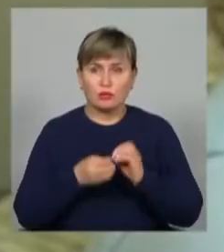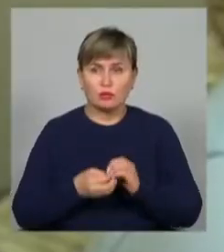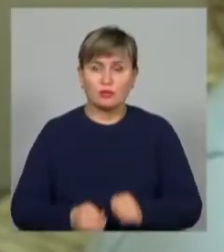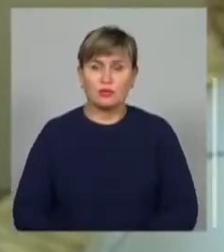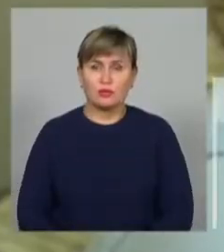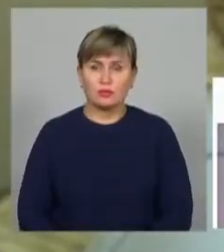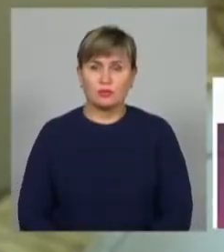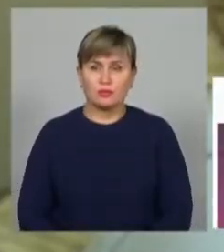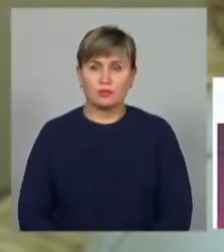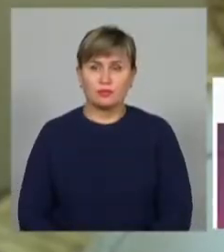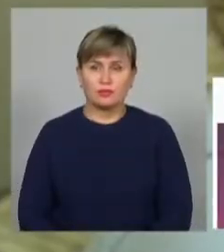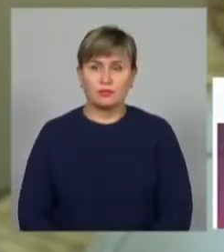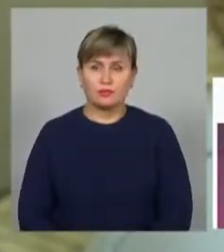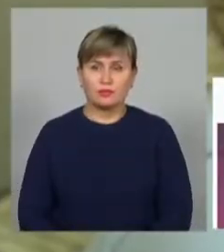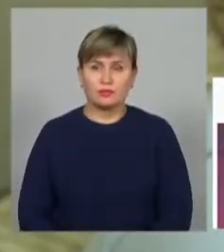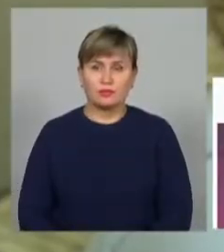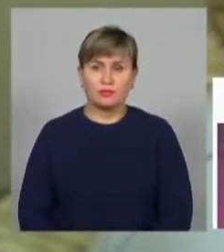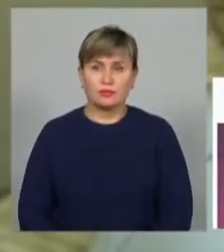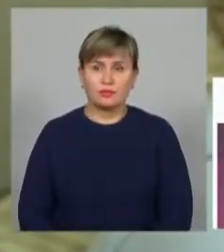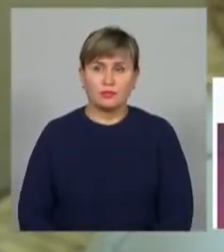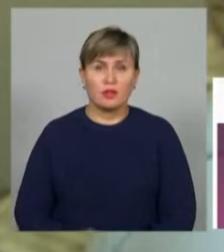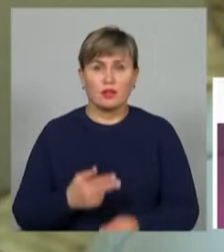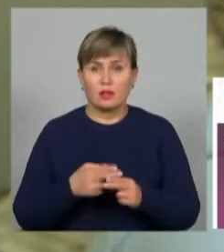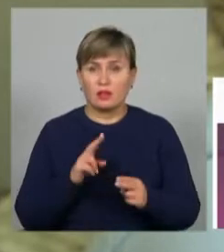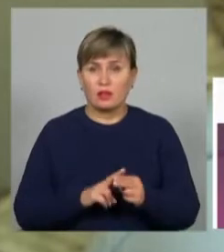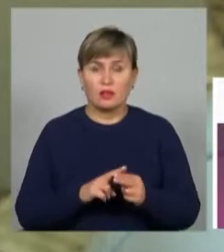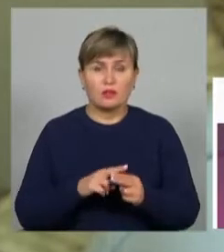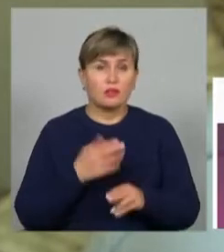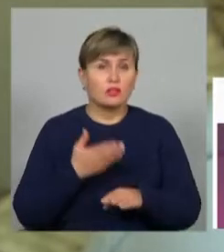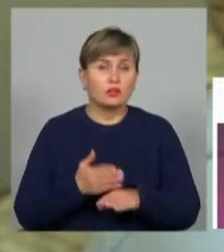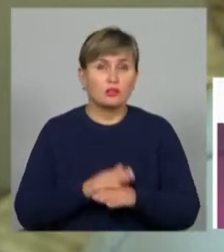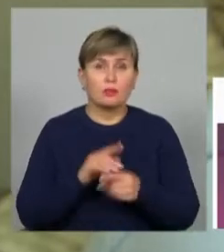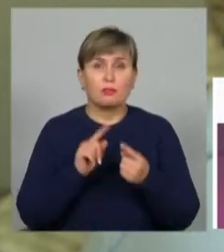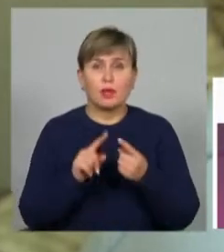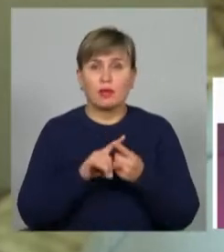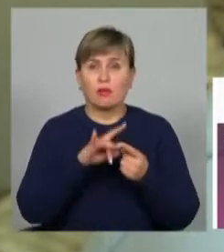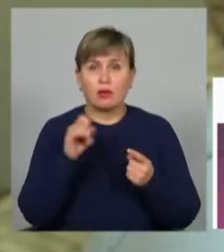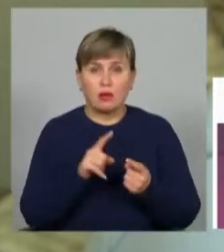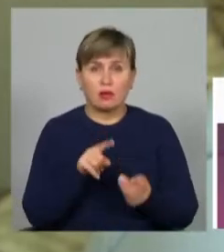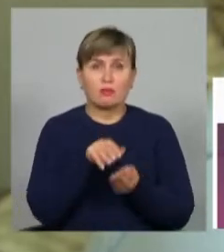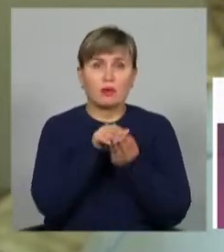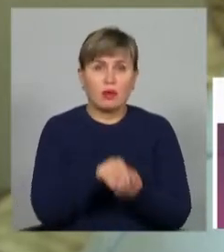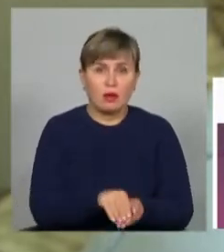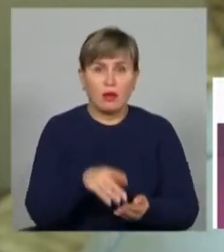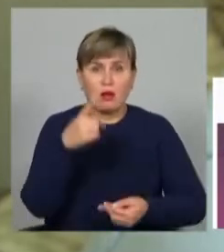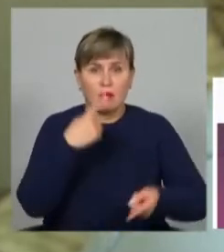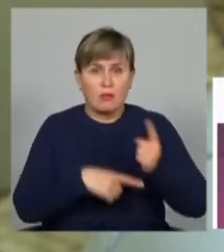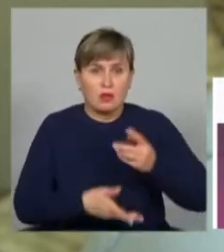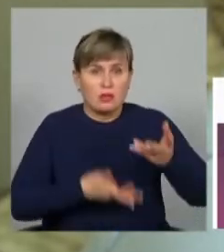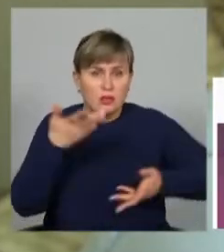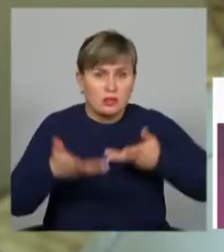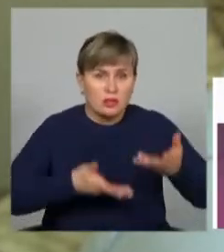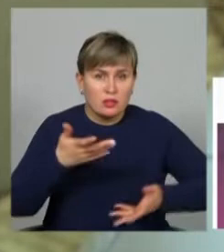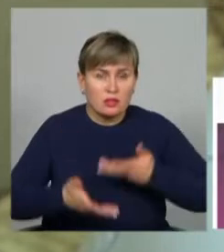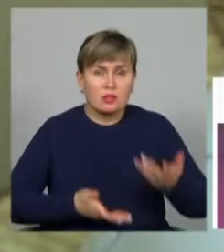очень, наверное, даже тяжелее, чем первый раз похоронить человека, потому что приходится обратно выкапывать тело и